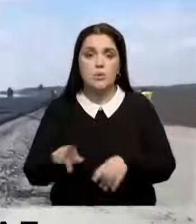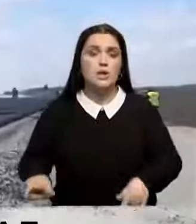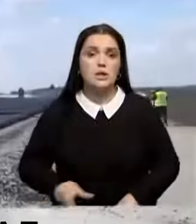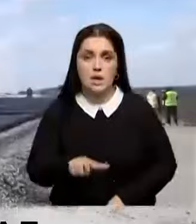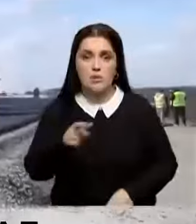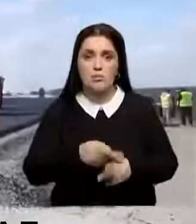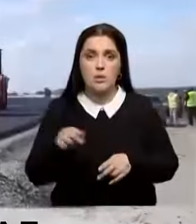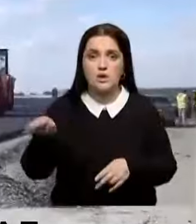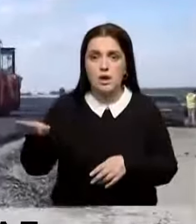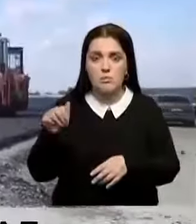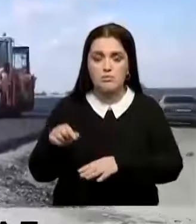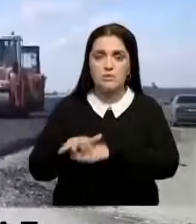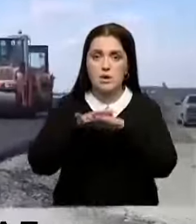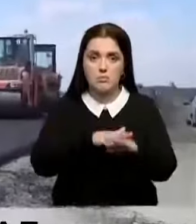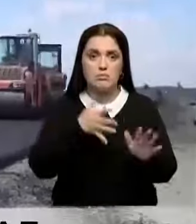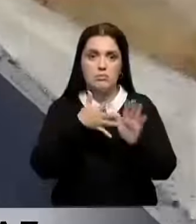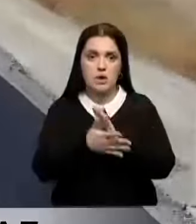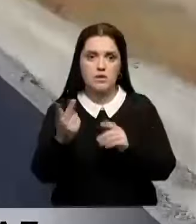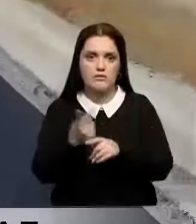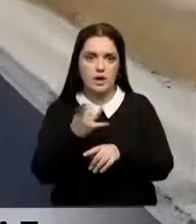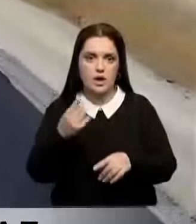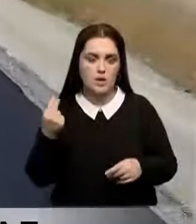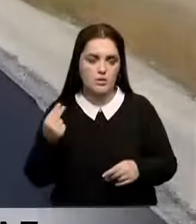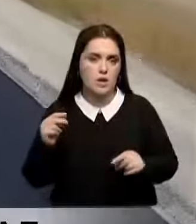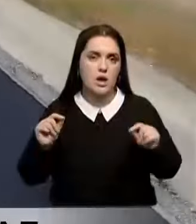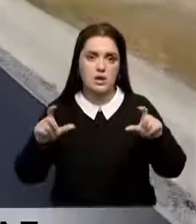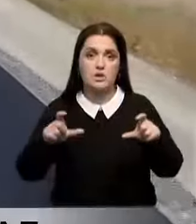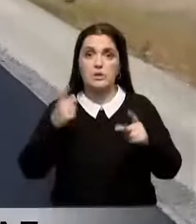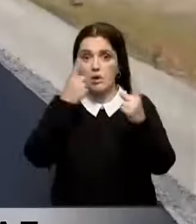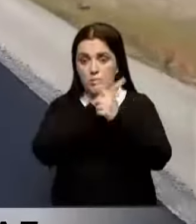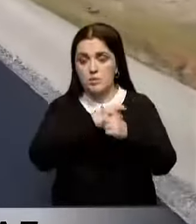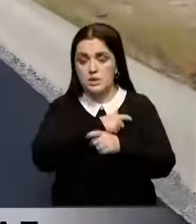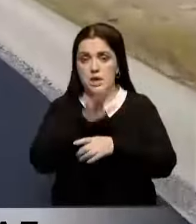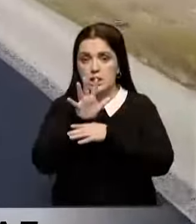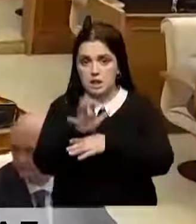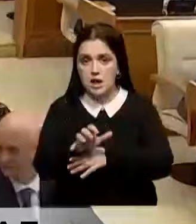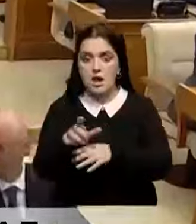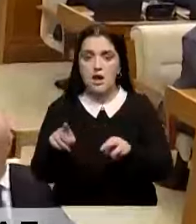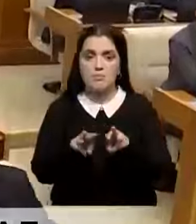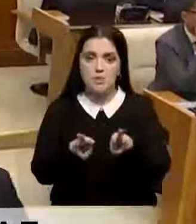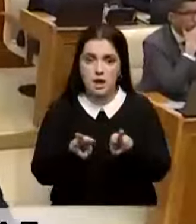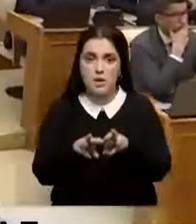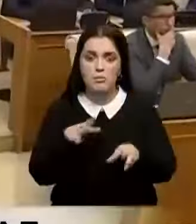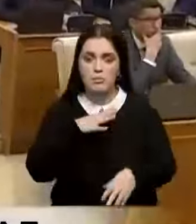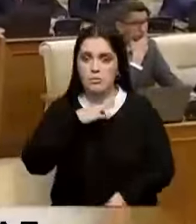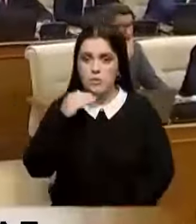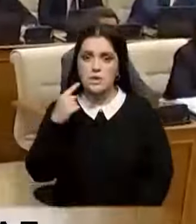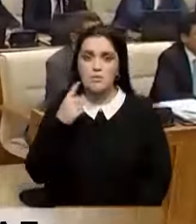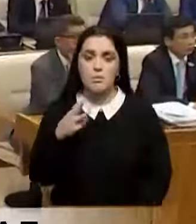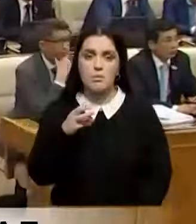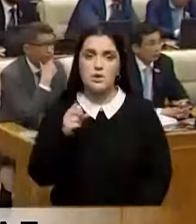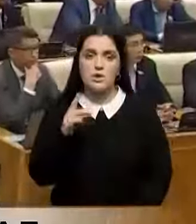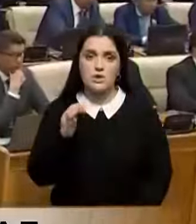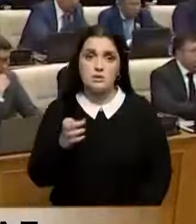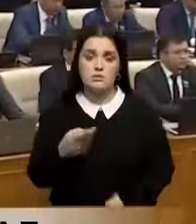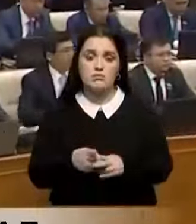привлечением займов обходятся бюджету как минимум в 2 раза дороже. Прозвучавшая депутатов критику в адрес правительства, а ее было немало, спикер Мажилиса